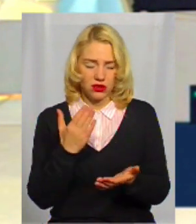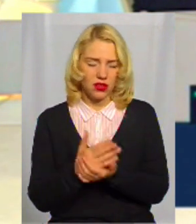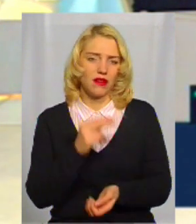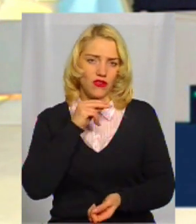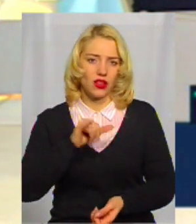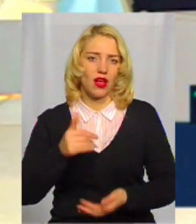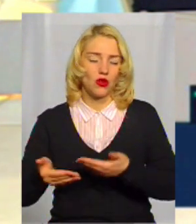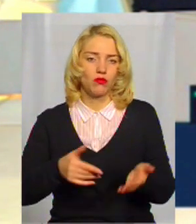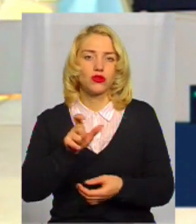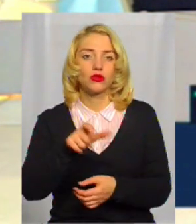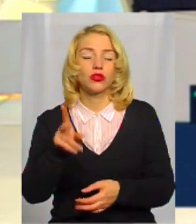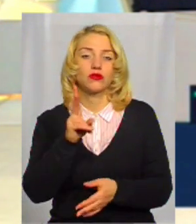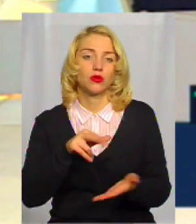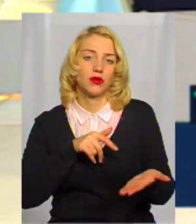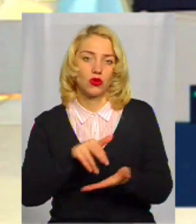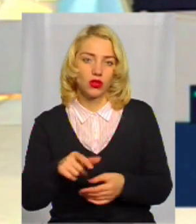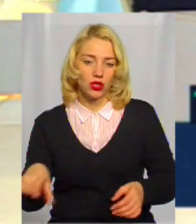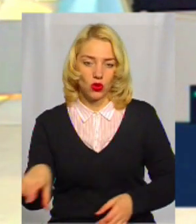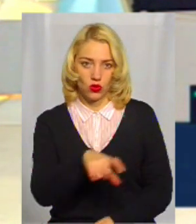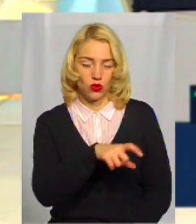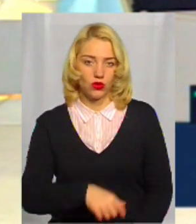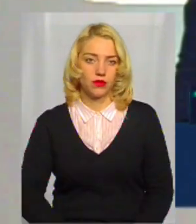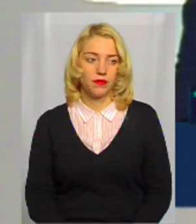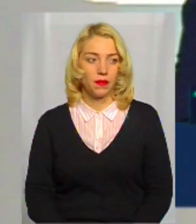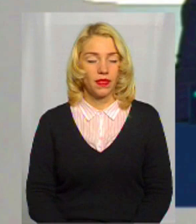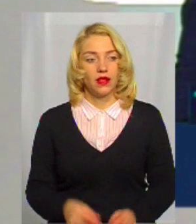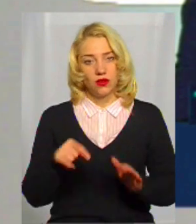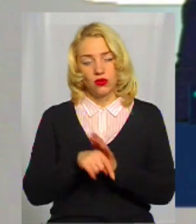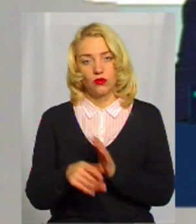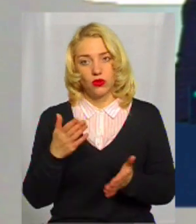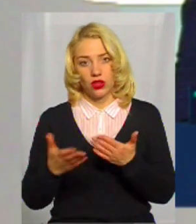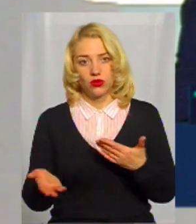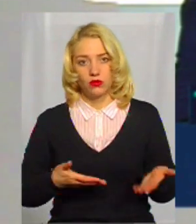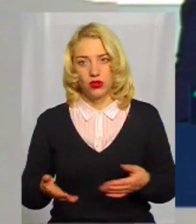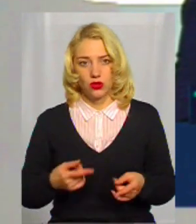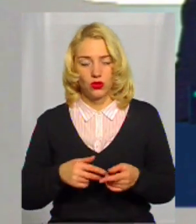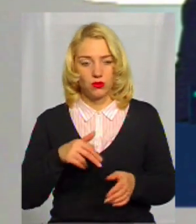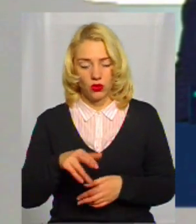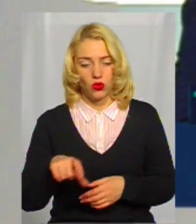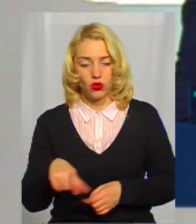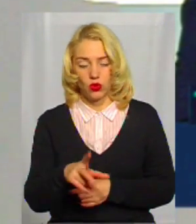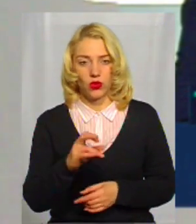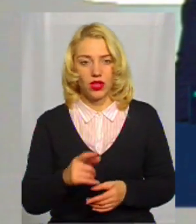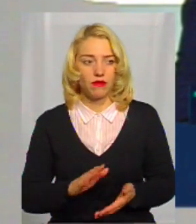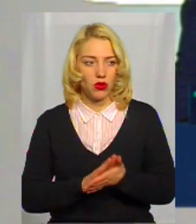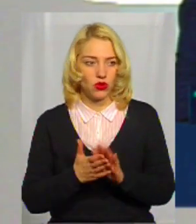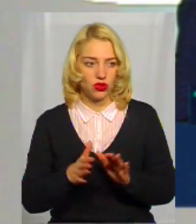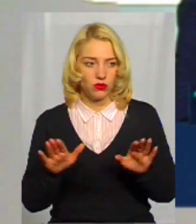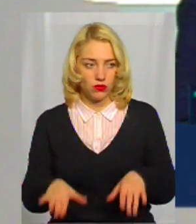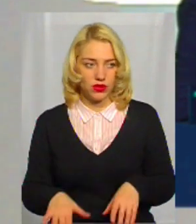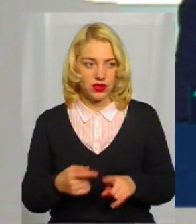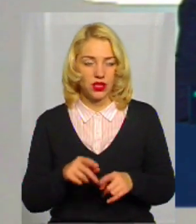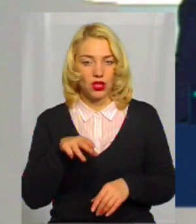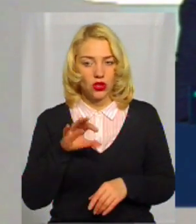вина і пішохіда, того, який переходить проїзну частину. Тобто, якщо пішохід переходить дорогу на положеному місці і поряд є патрульник,